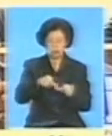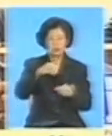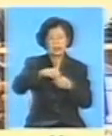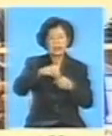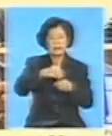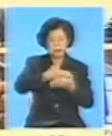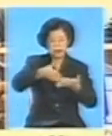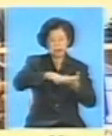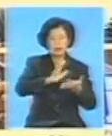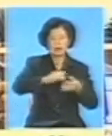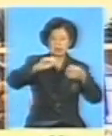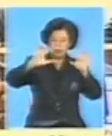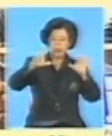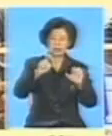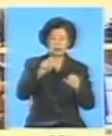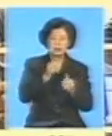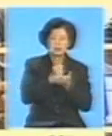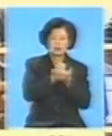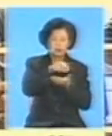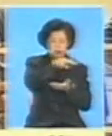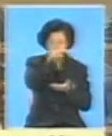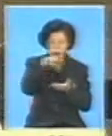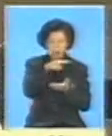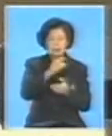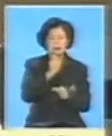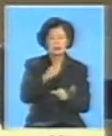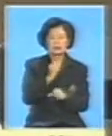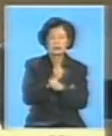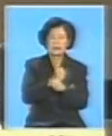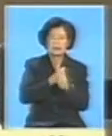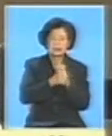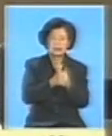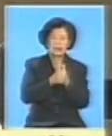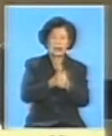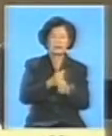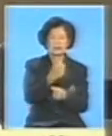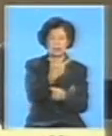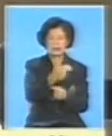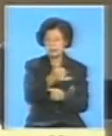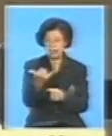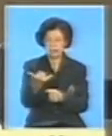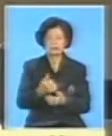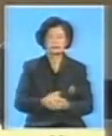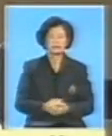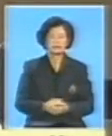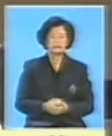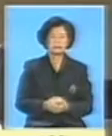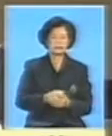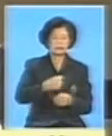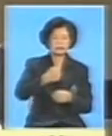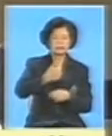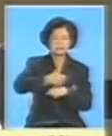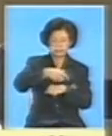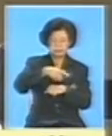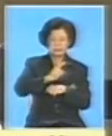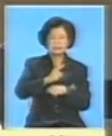ได้เพราะนั้นเราจำเป็นต้องกำหนดนโยบายให้สอดคล้องกับหน้าที่ทั้ง3ประการดังกล่าวนะครับเรียนท่านประธานสภานิติบัญญัติแห่งช